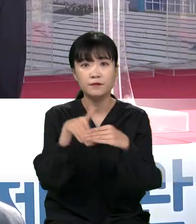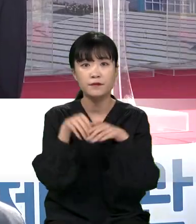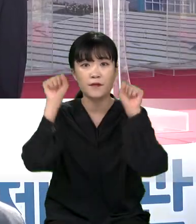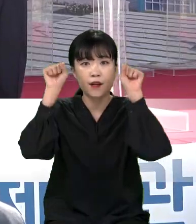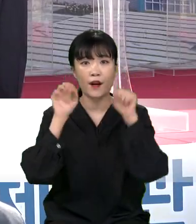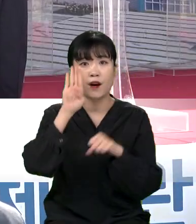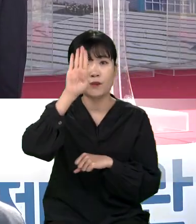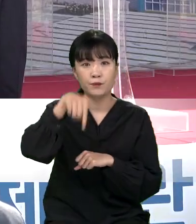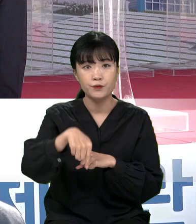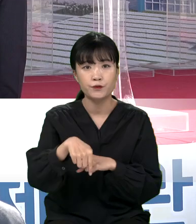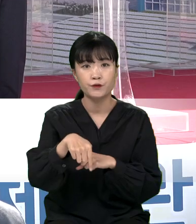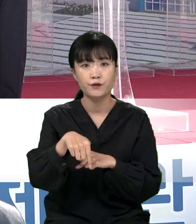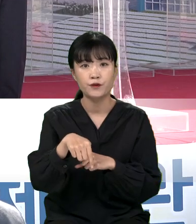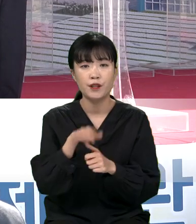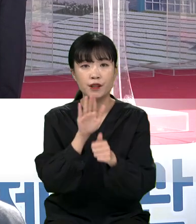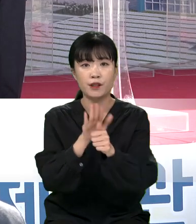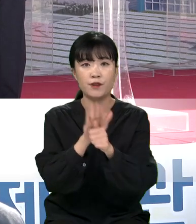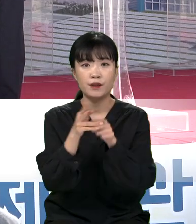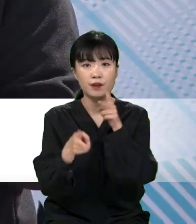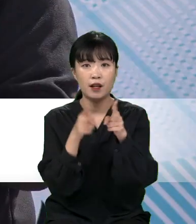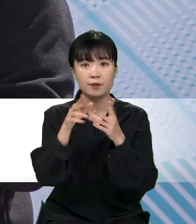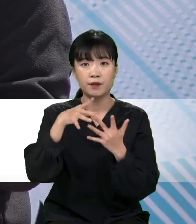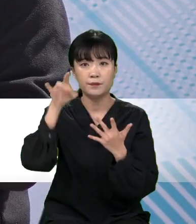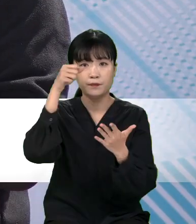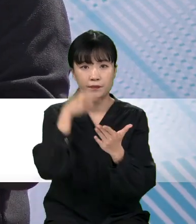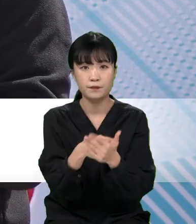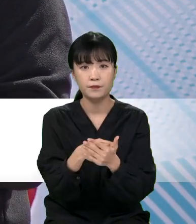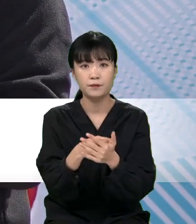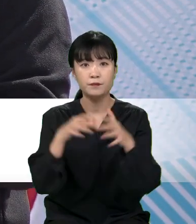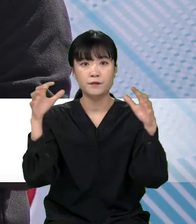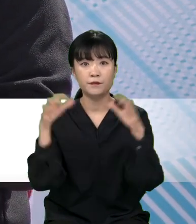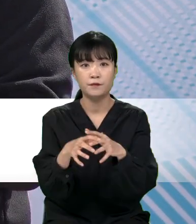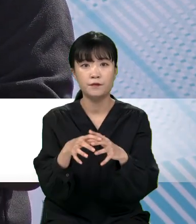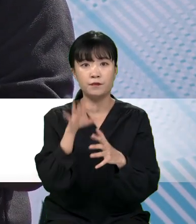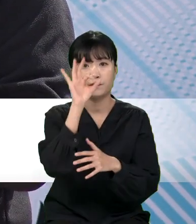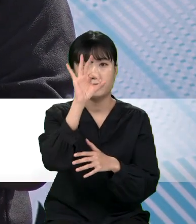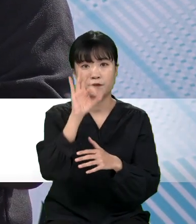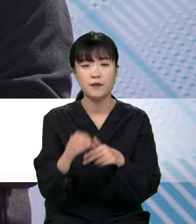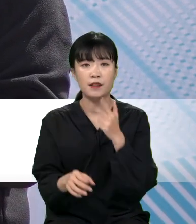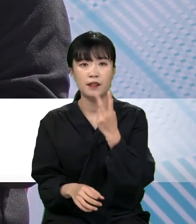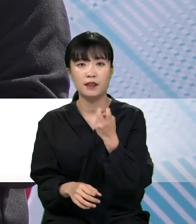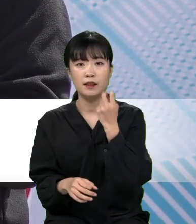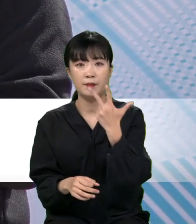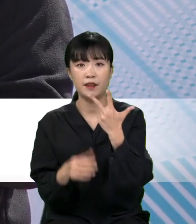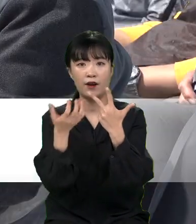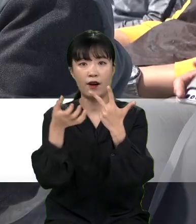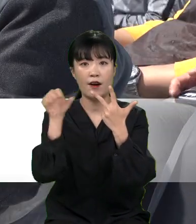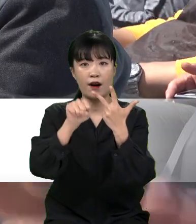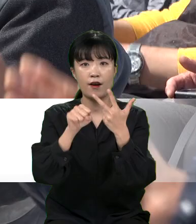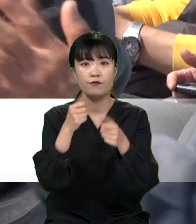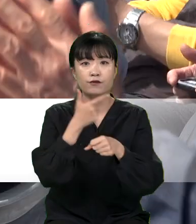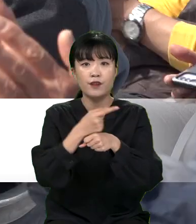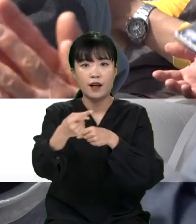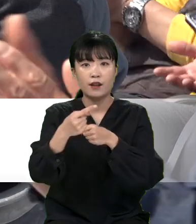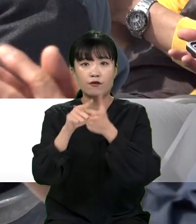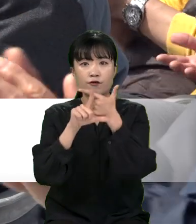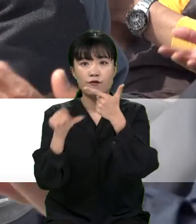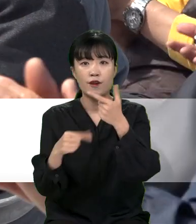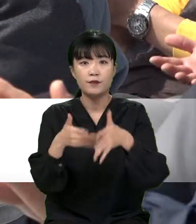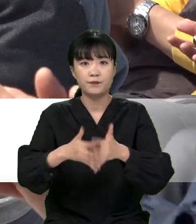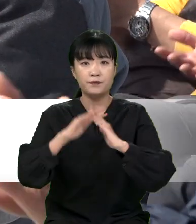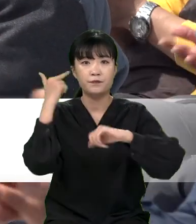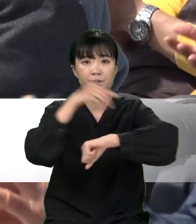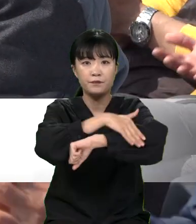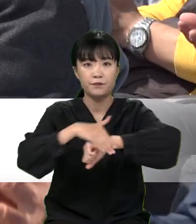2018년 도 문체부 체육 진흥 시설 국비지원 사업으로 선정 되었으며 총 사업비는 72억 원 으로 내년